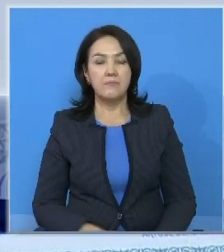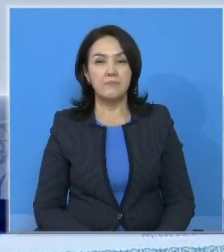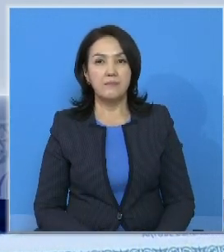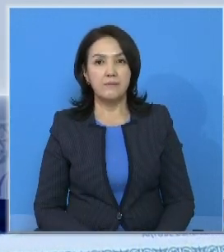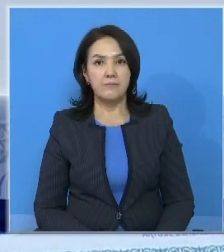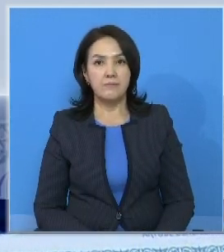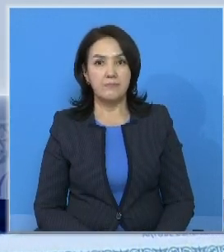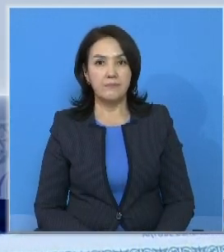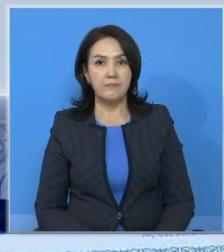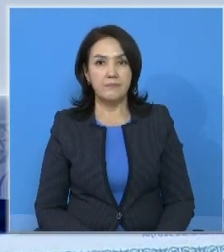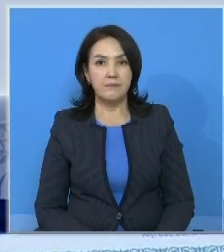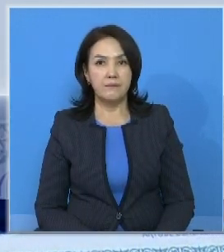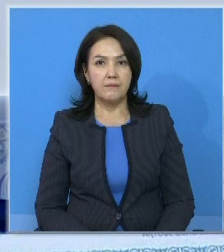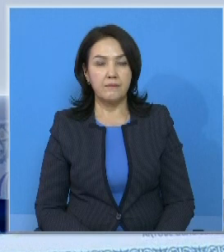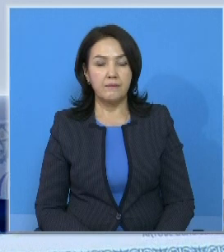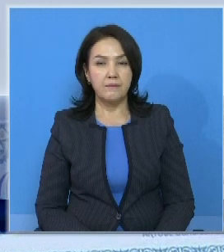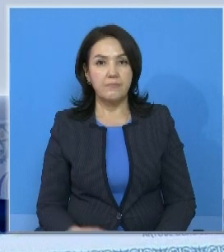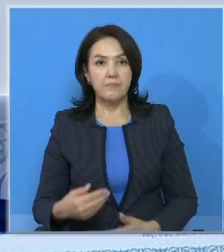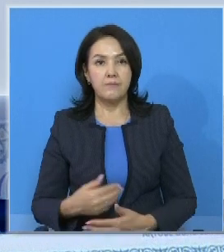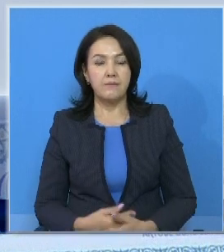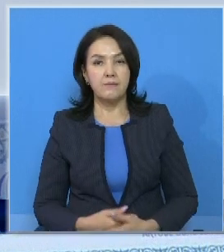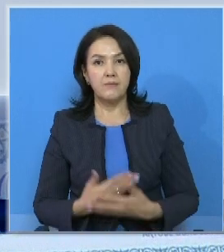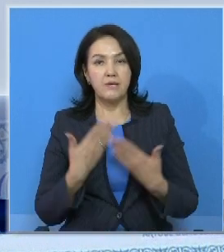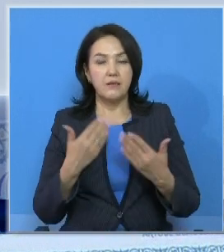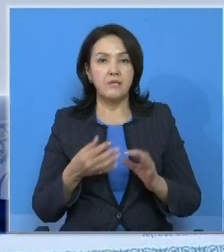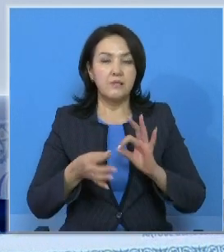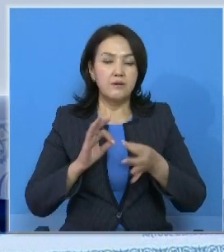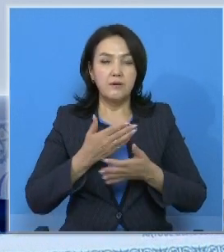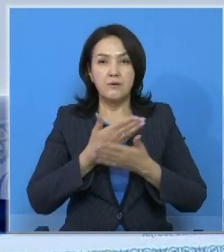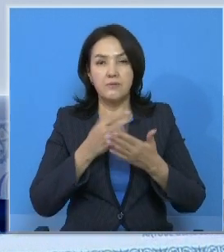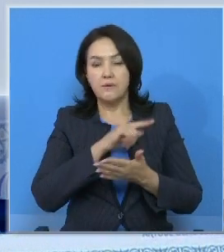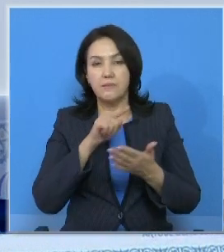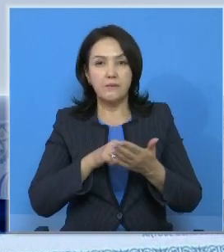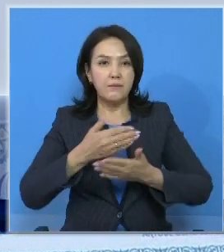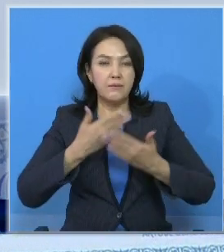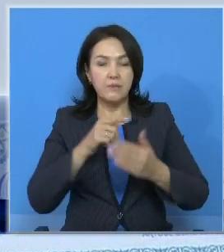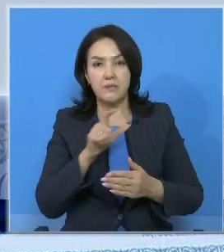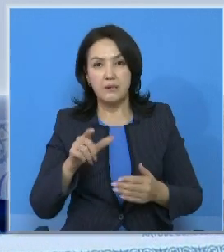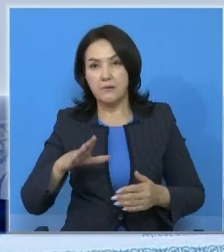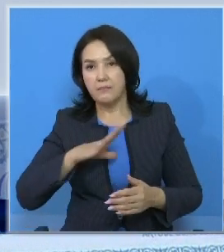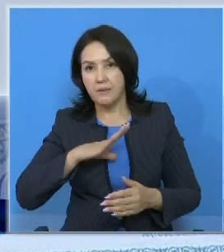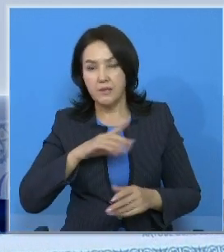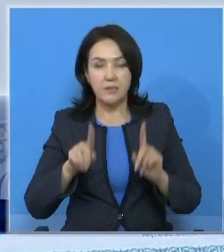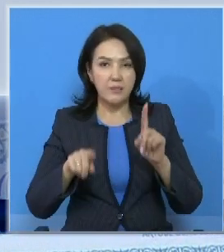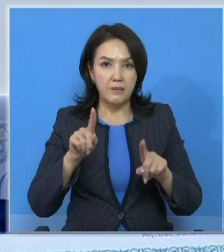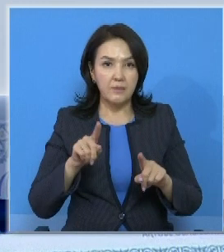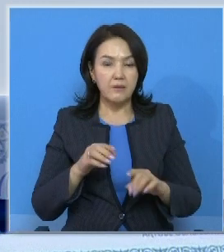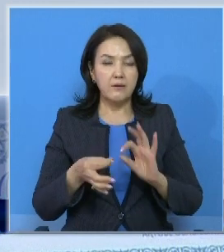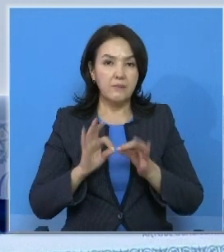объединение. Нет в этой жизни сложных вопросов. Люди создают иногда сложные вопросы.